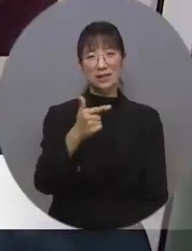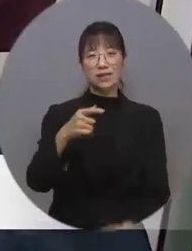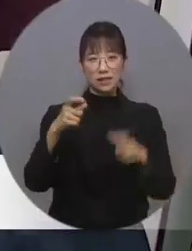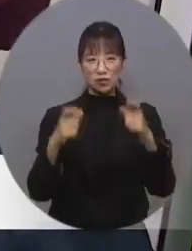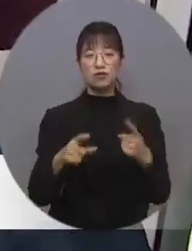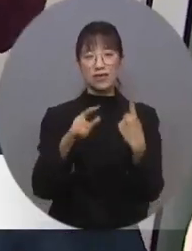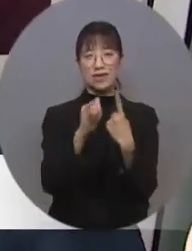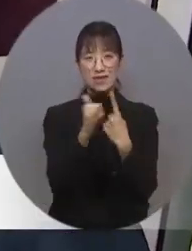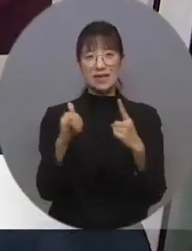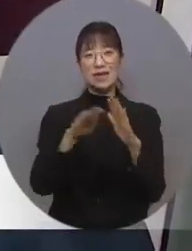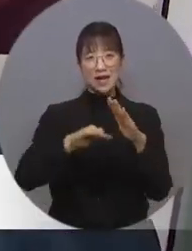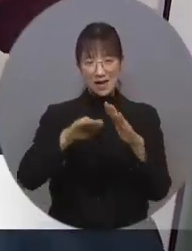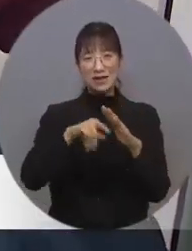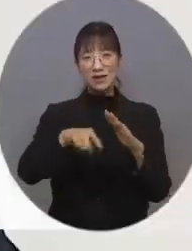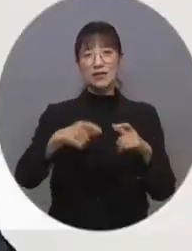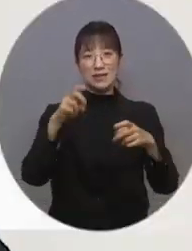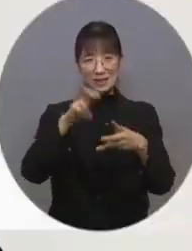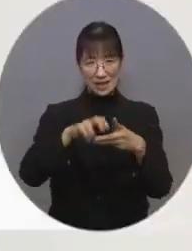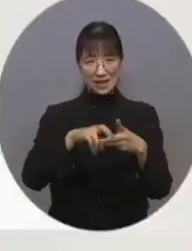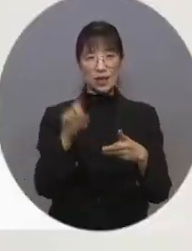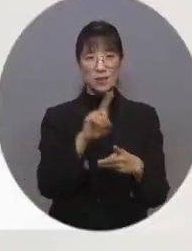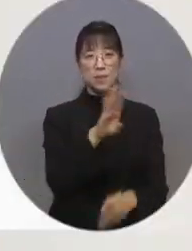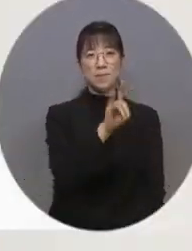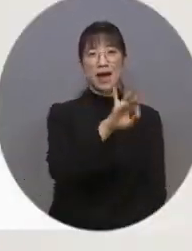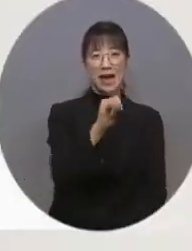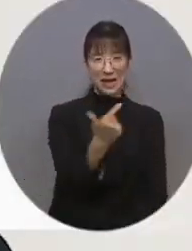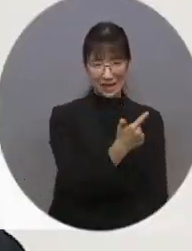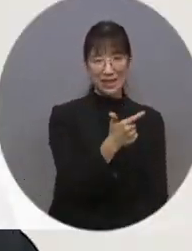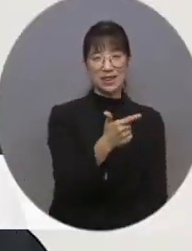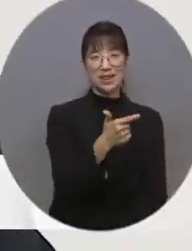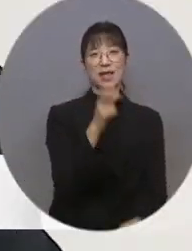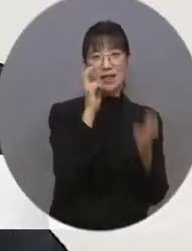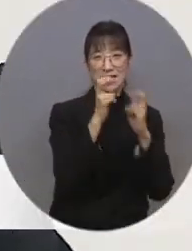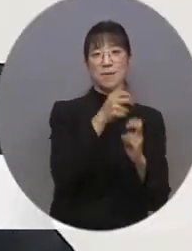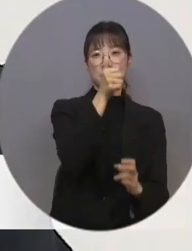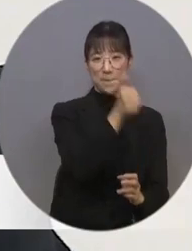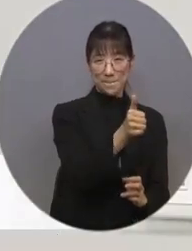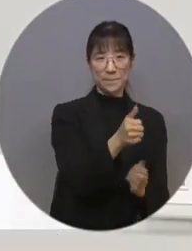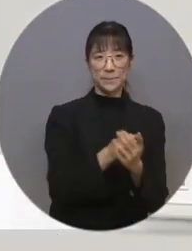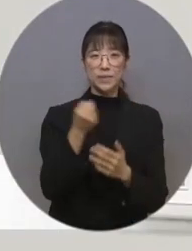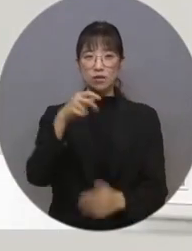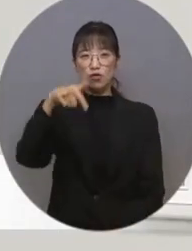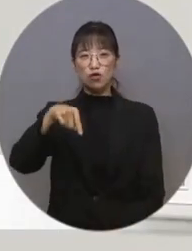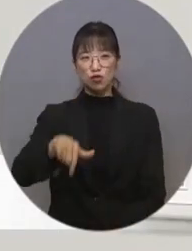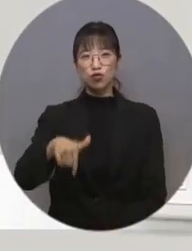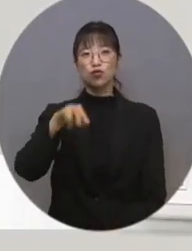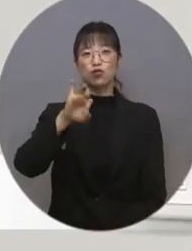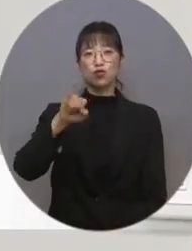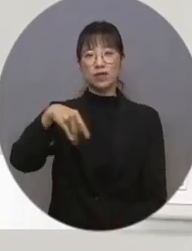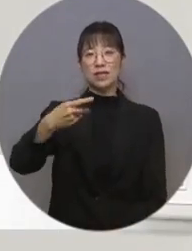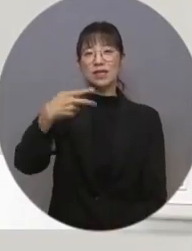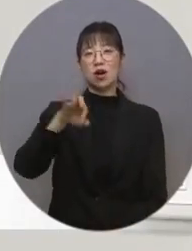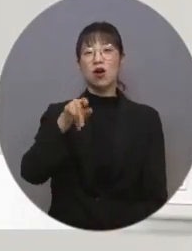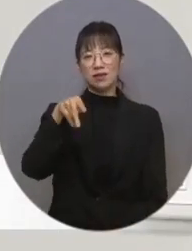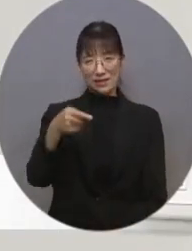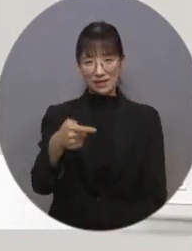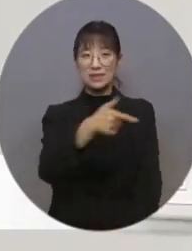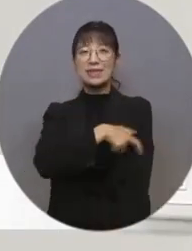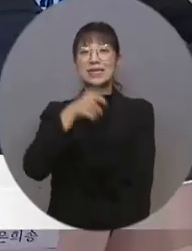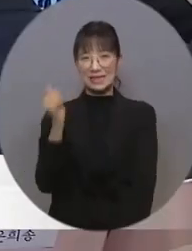열린 이날 선포식에는 바인 우정통운 서정길 대표이사와 굿 위드어스 신영빈 이사 등이